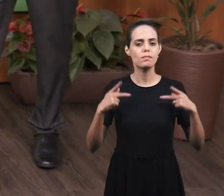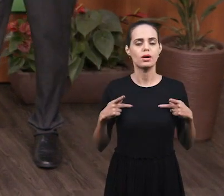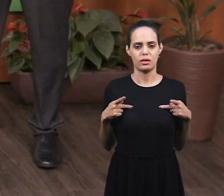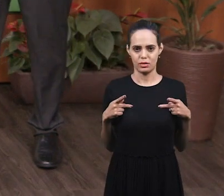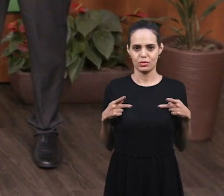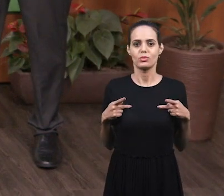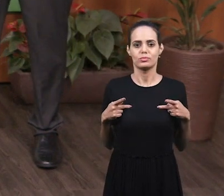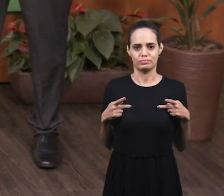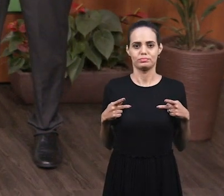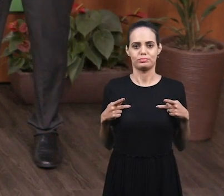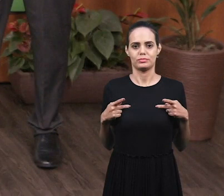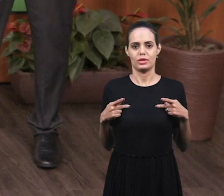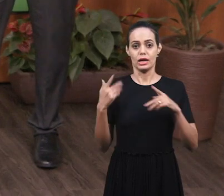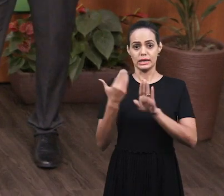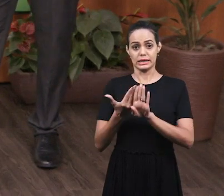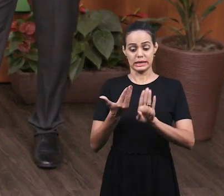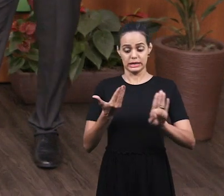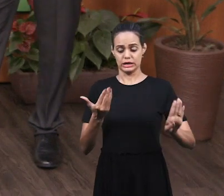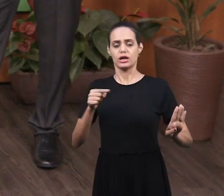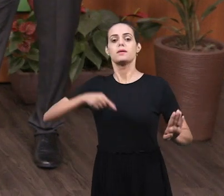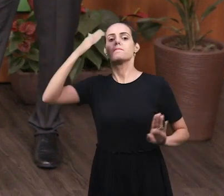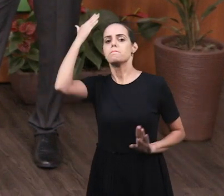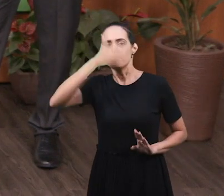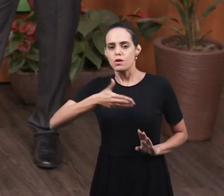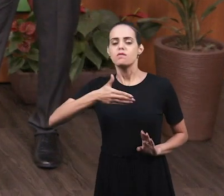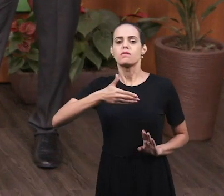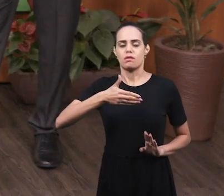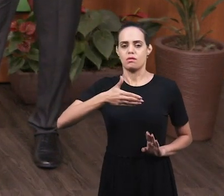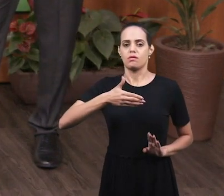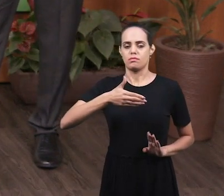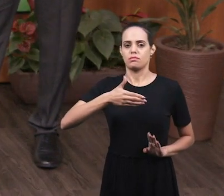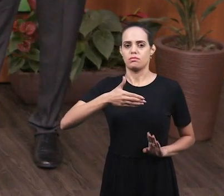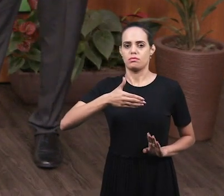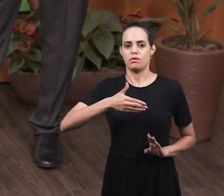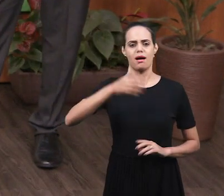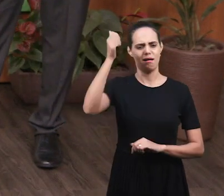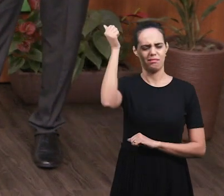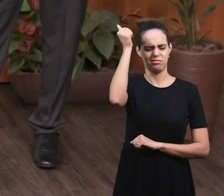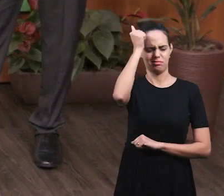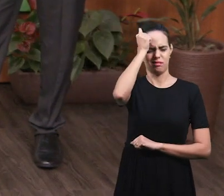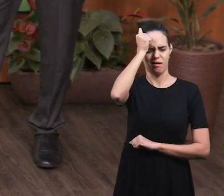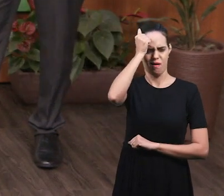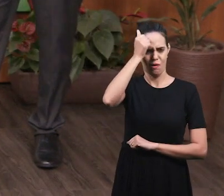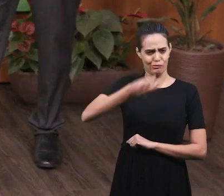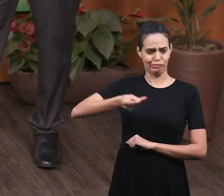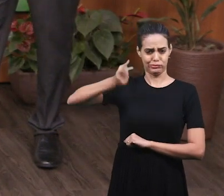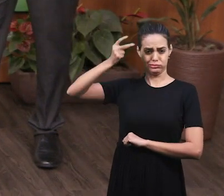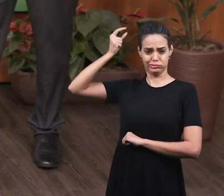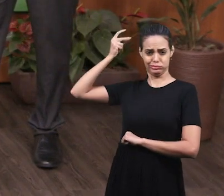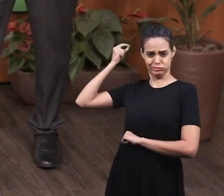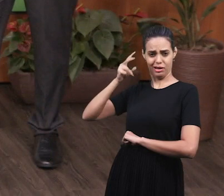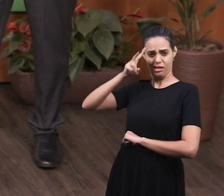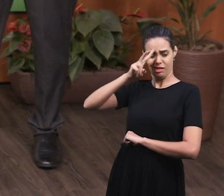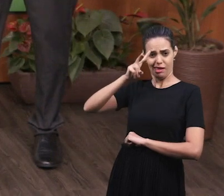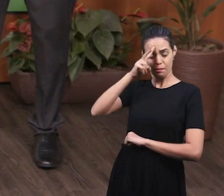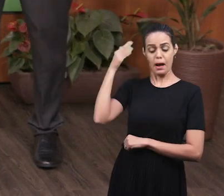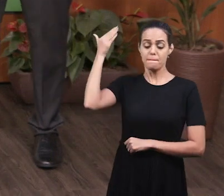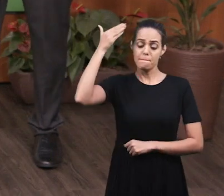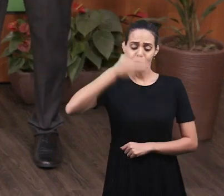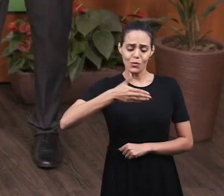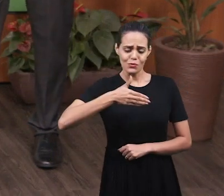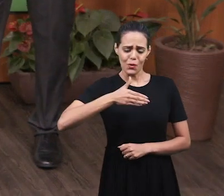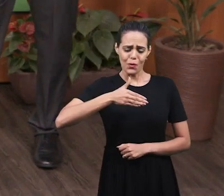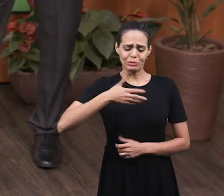était homme et comme homme, sa sainteté a été mise à l'épreuve. Adam, le premier homme, comme il a été éprouvé,